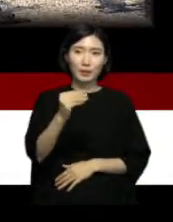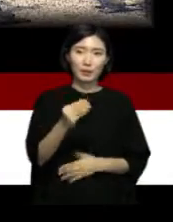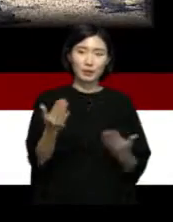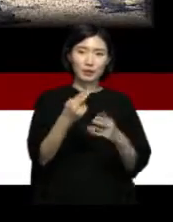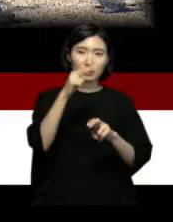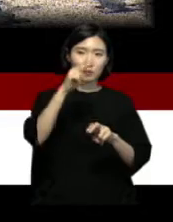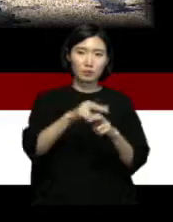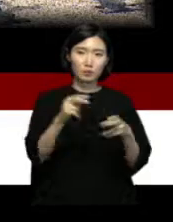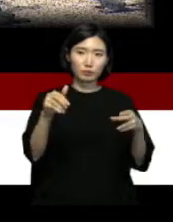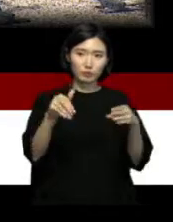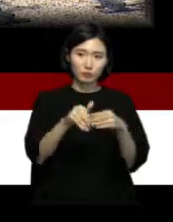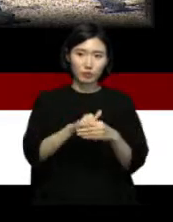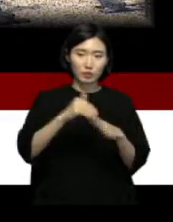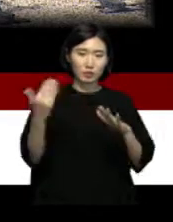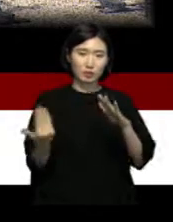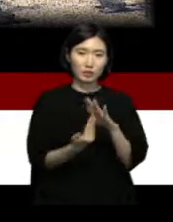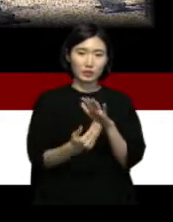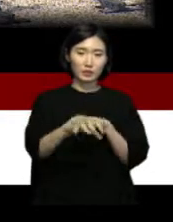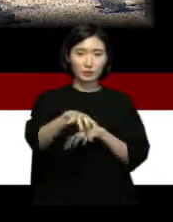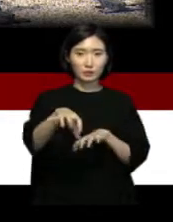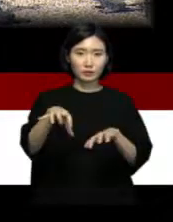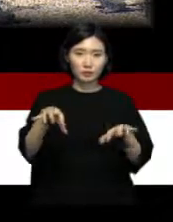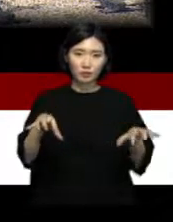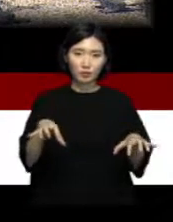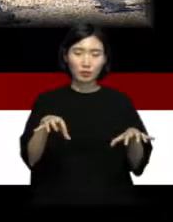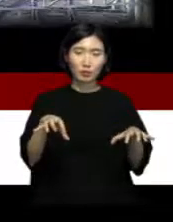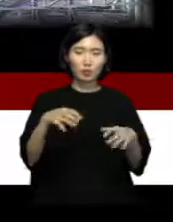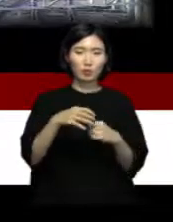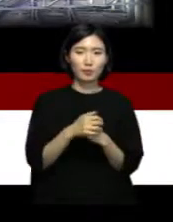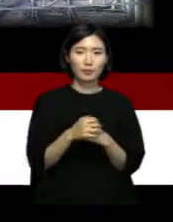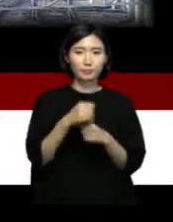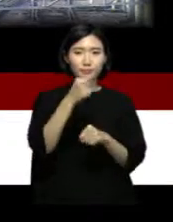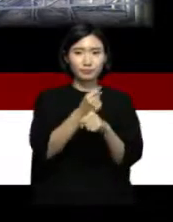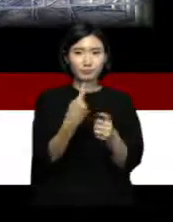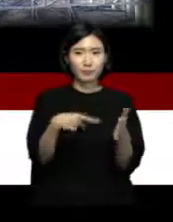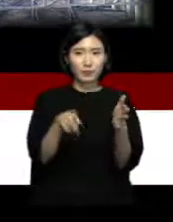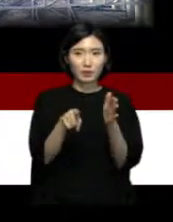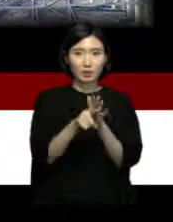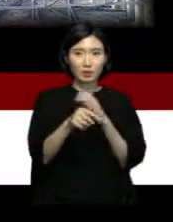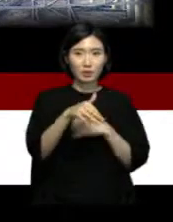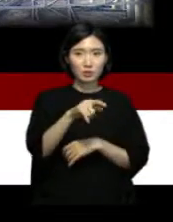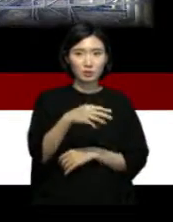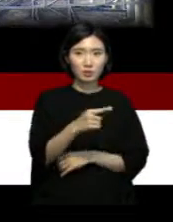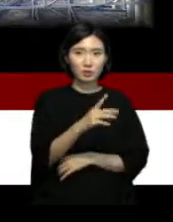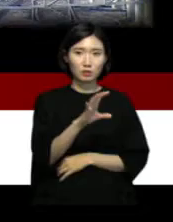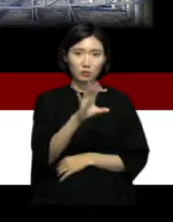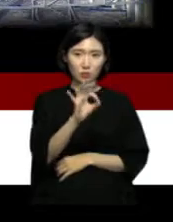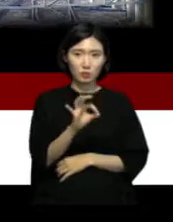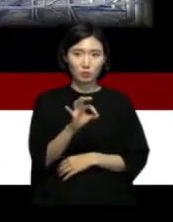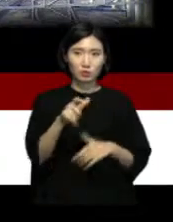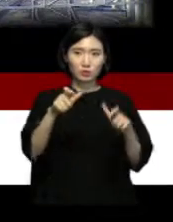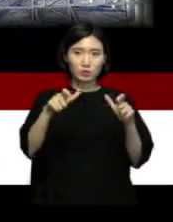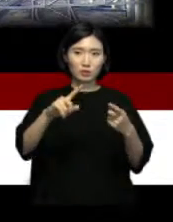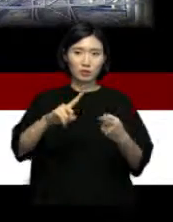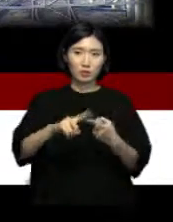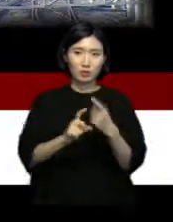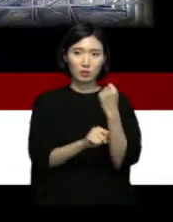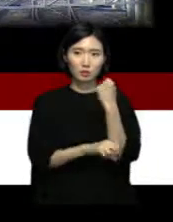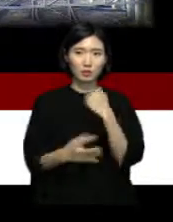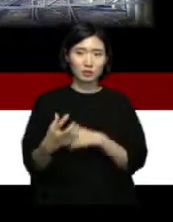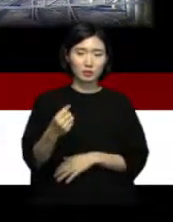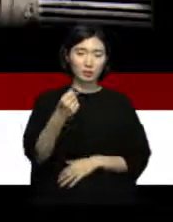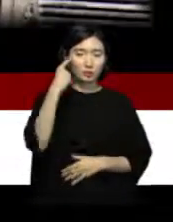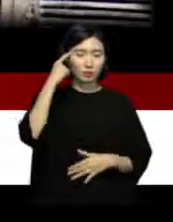일자리와 문화가 융성한 그런 동네로 만들려면 이 창동 상계지구에 대해서 기존에 가지고